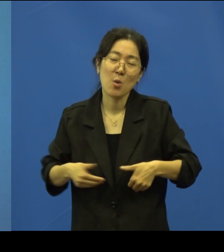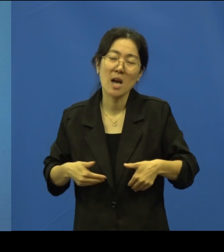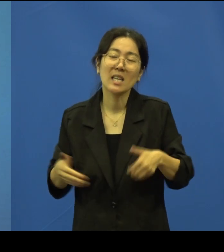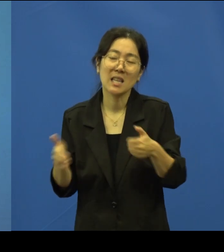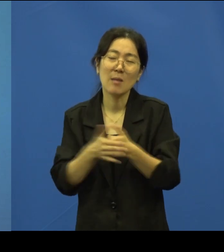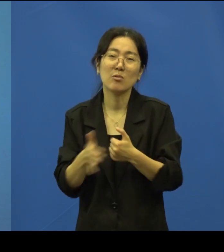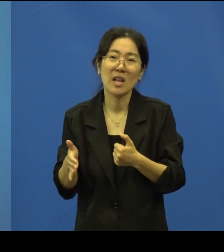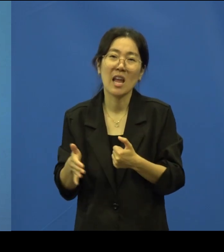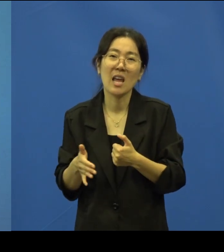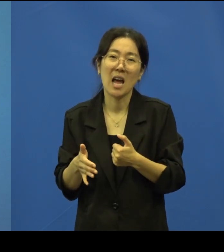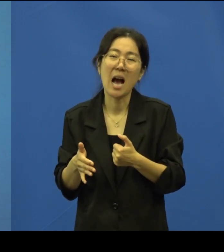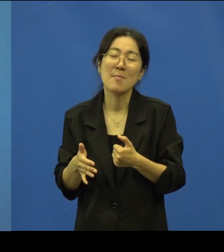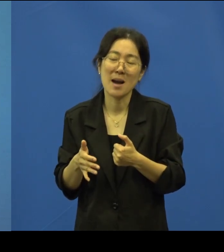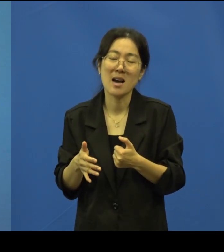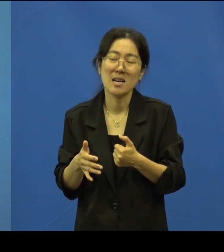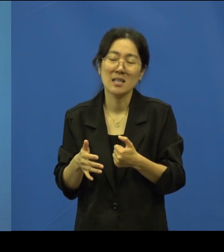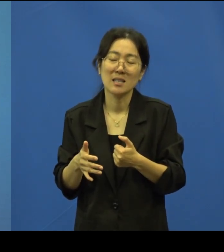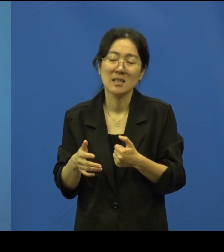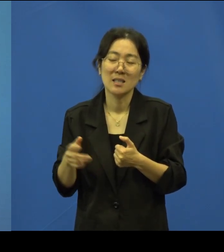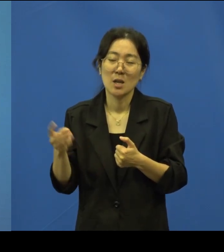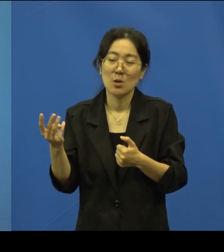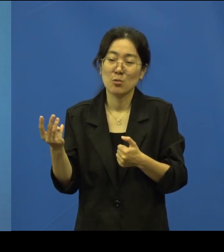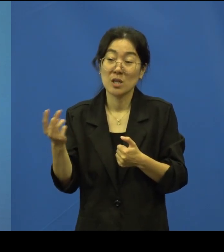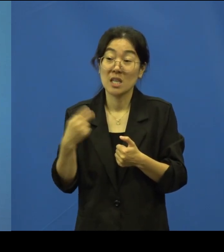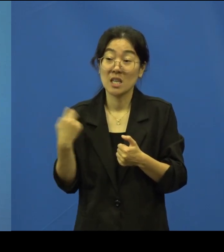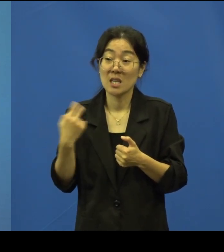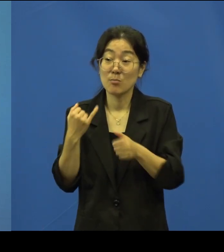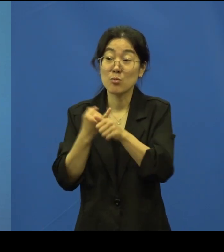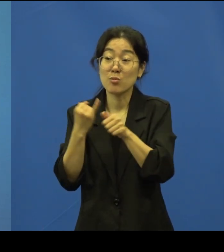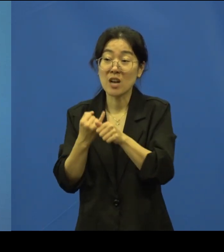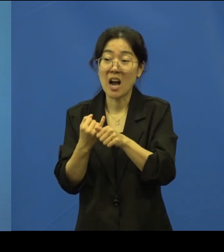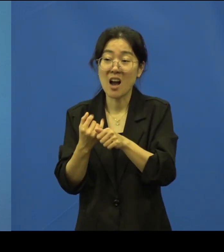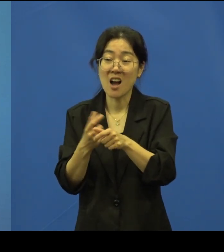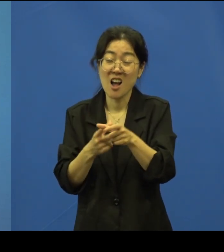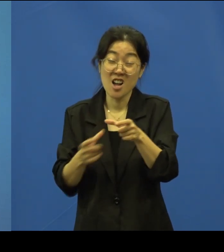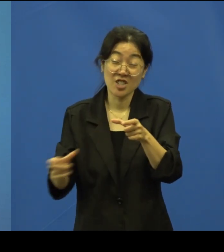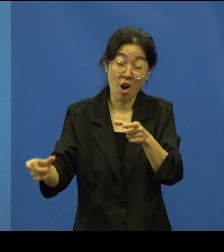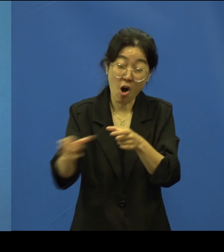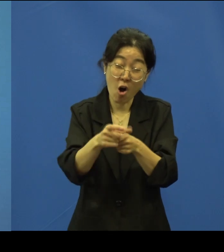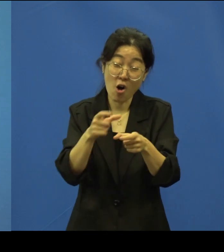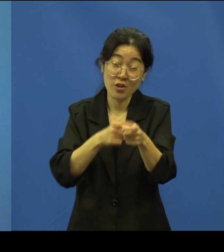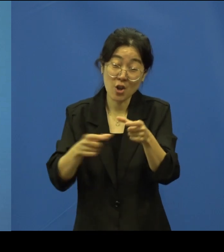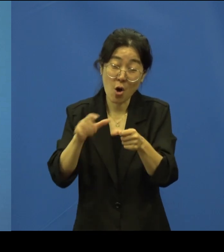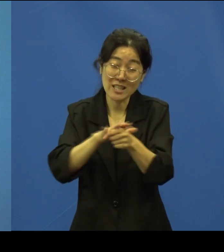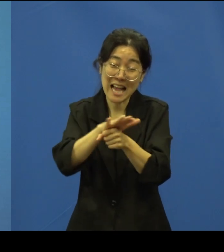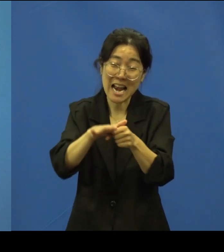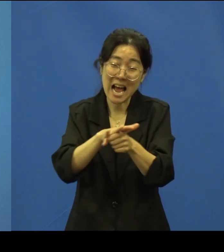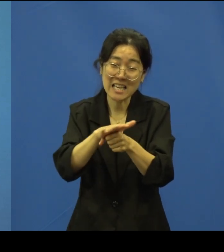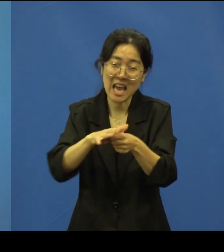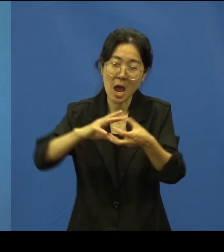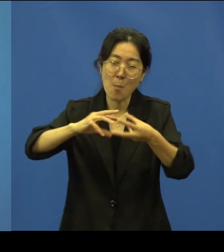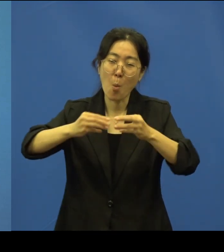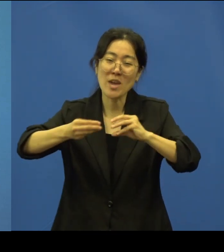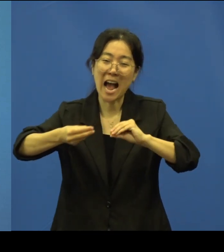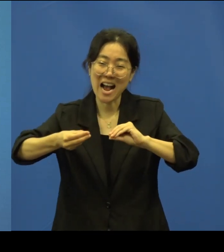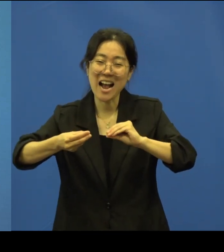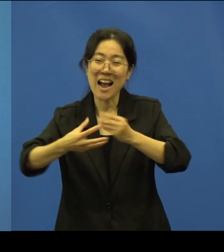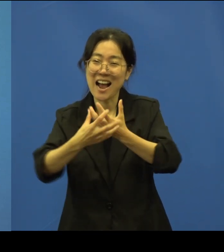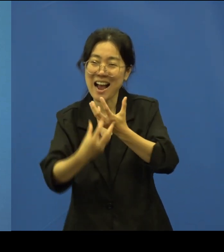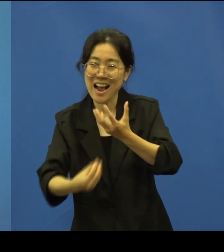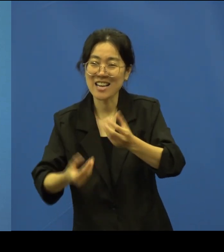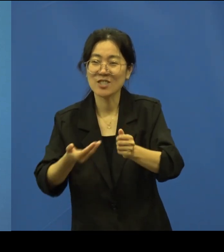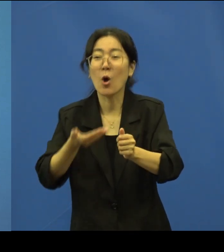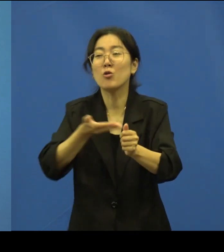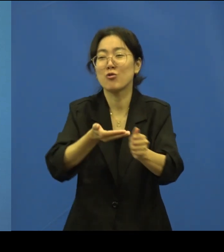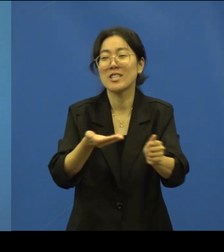삼수하는 동안에 온 힘을 다해서 사랑의 보약을 먹이자. 그래서 얘가 삼수를 할